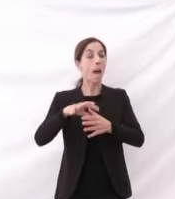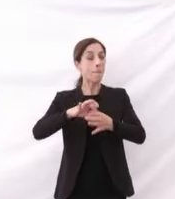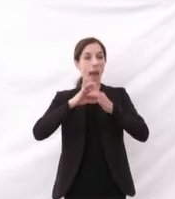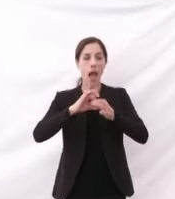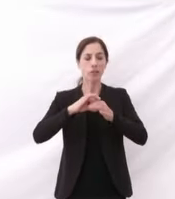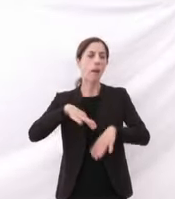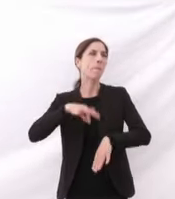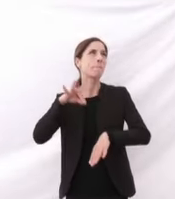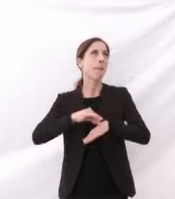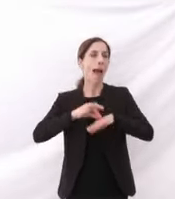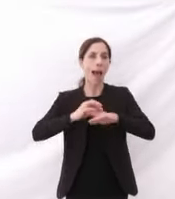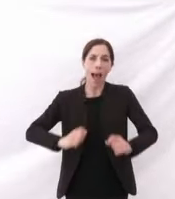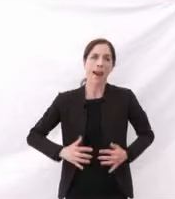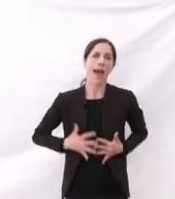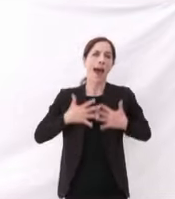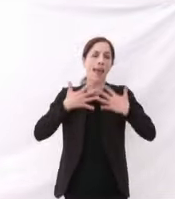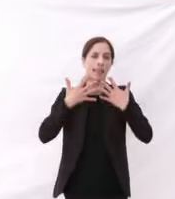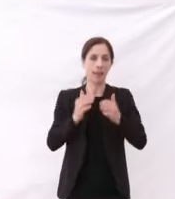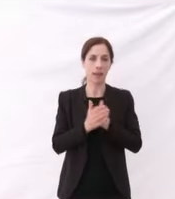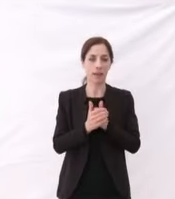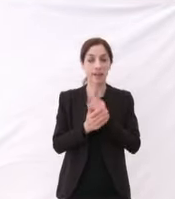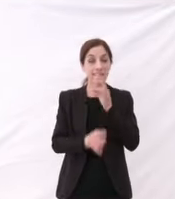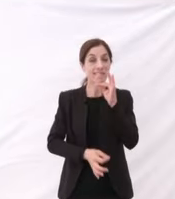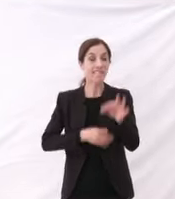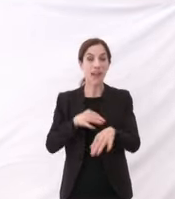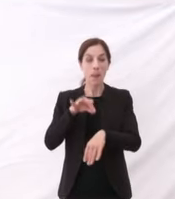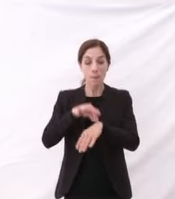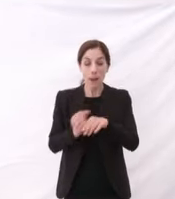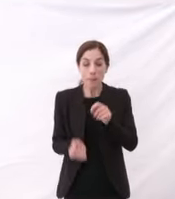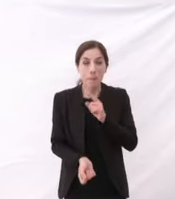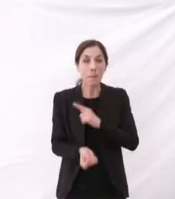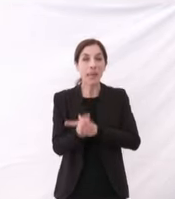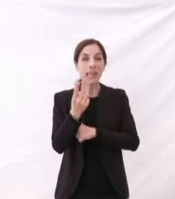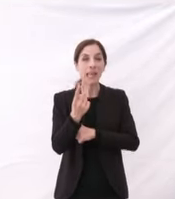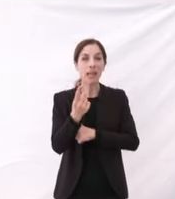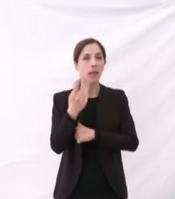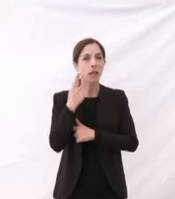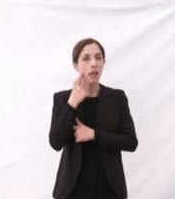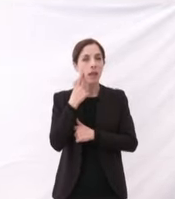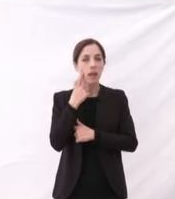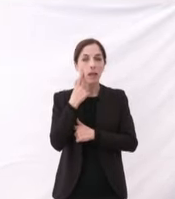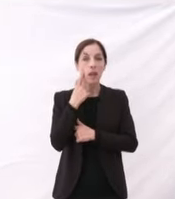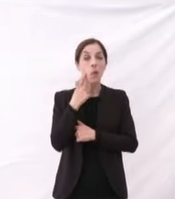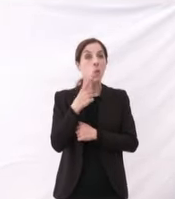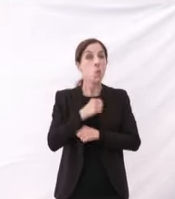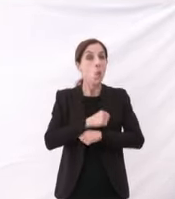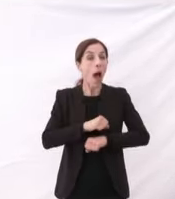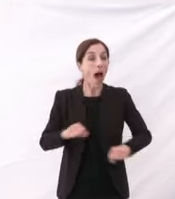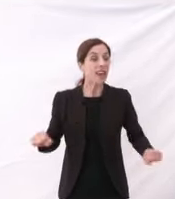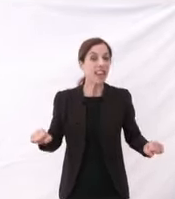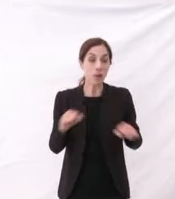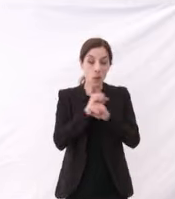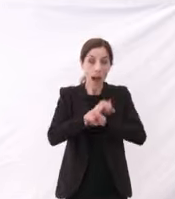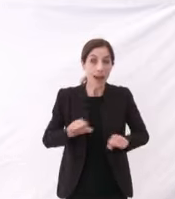della pace è davvero una patologia dalla quale non bisogna